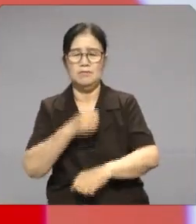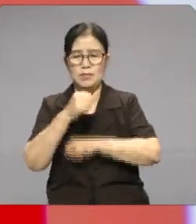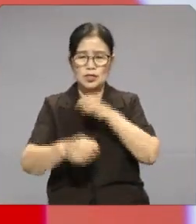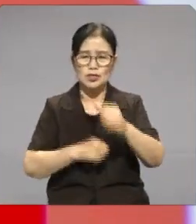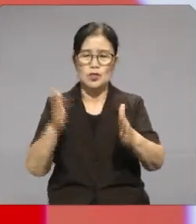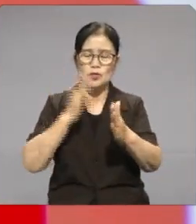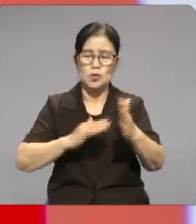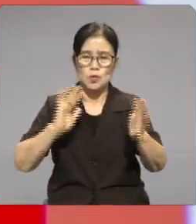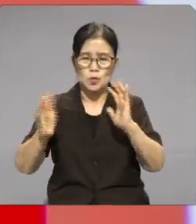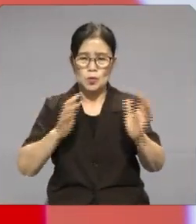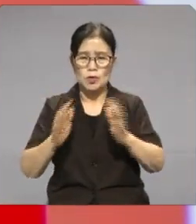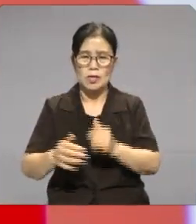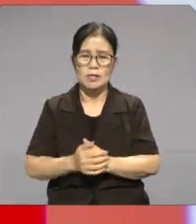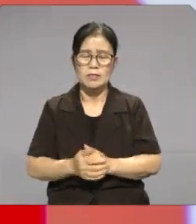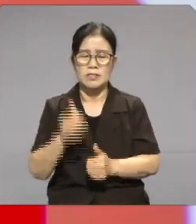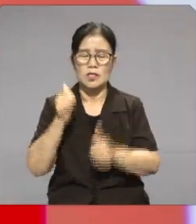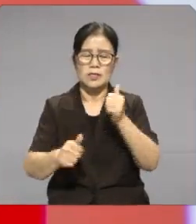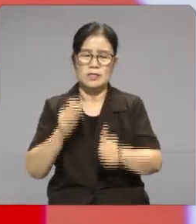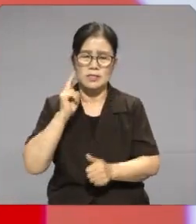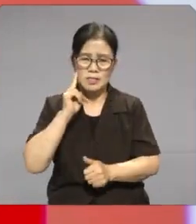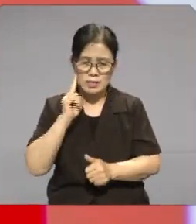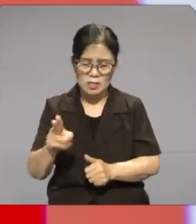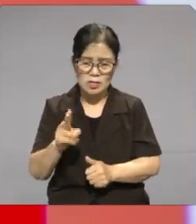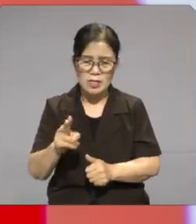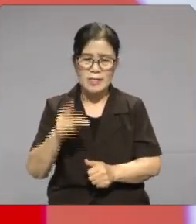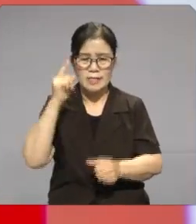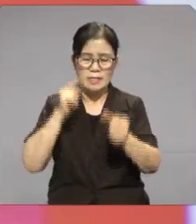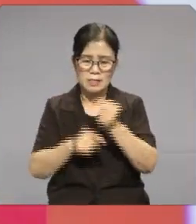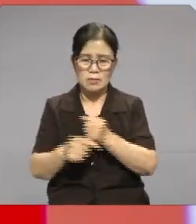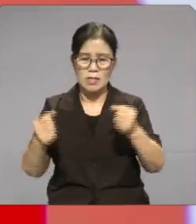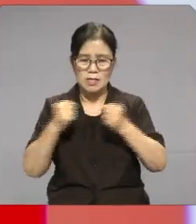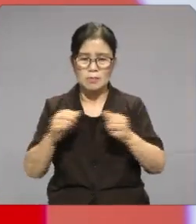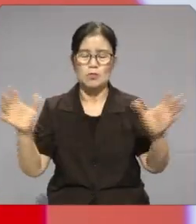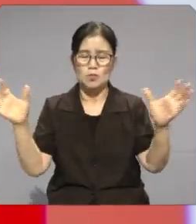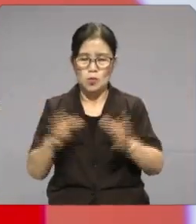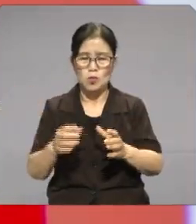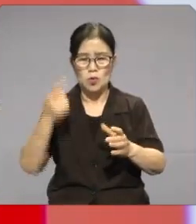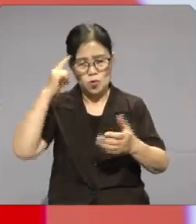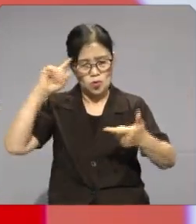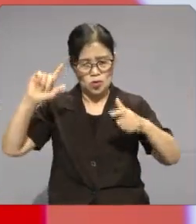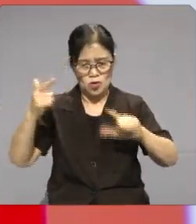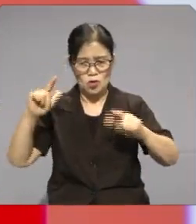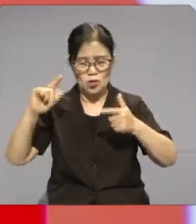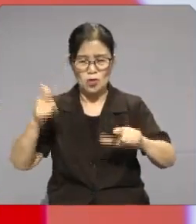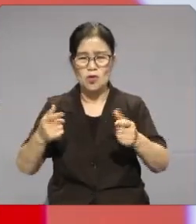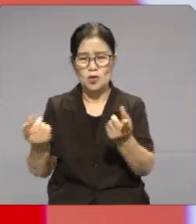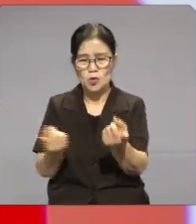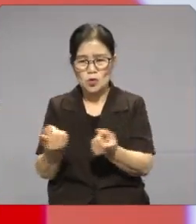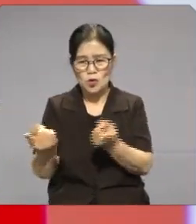민주적 토론과 치열한 경쟁으로 뜻과 힘을 모으고 이견을 조정하는